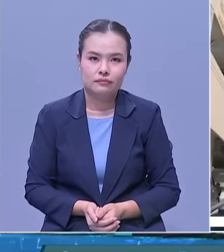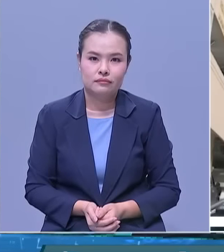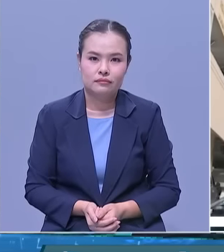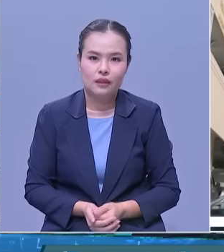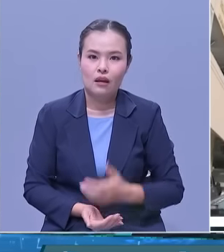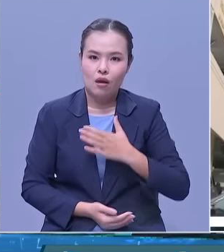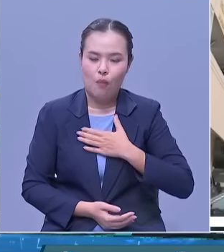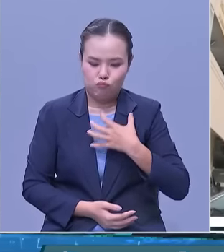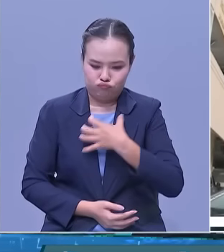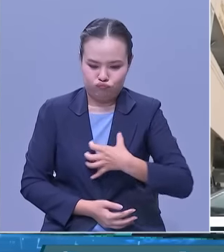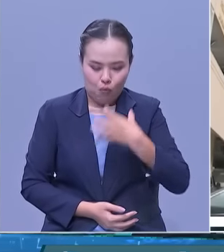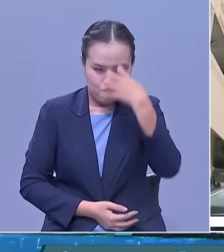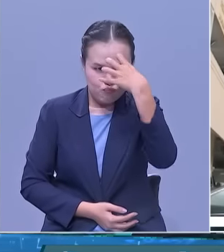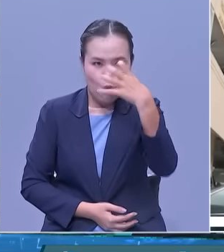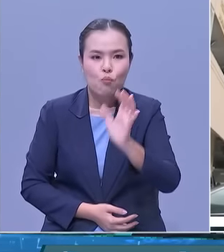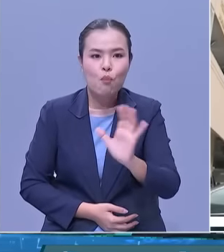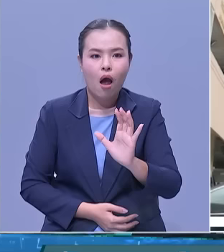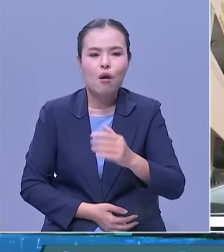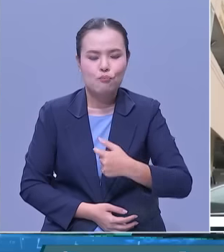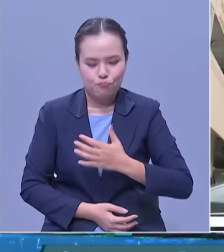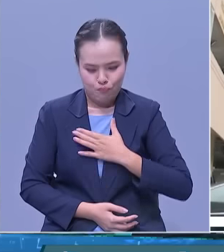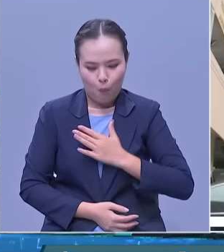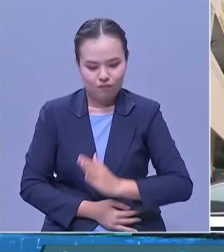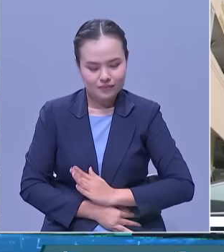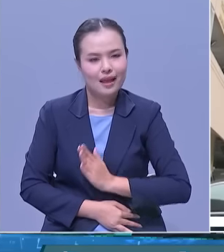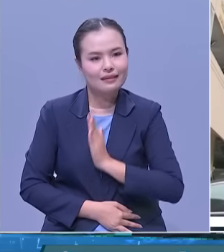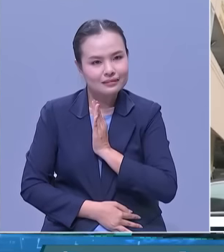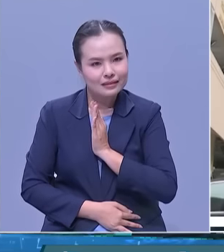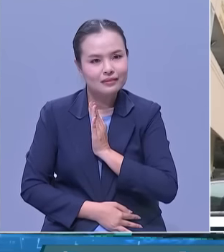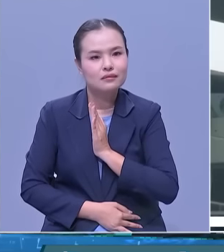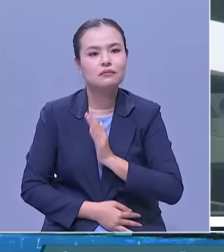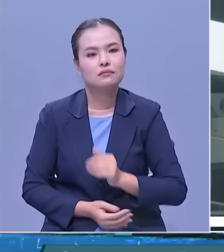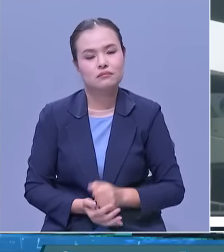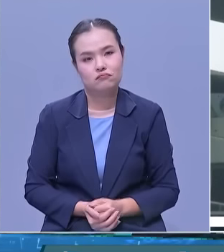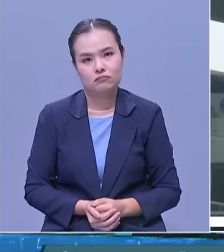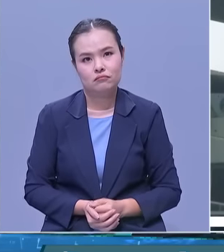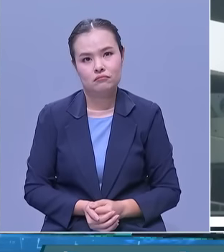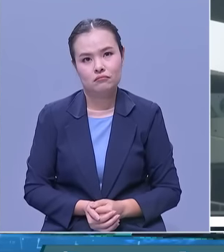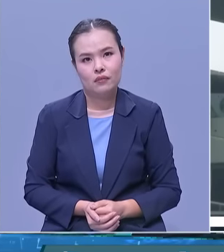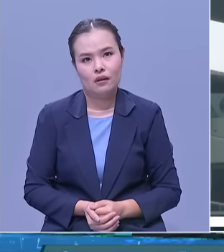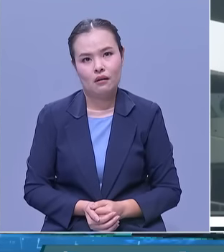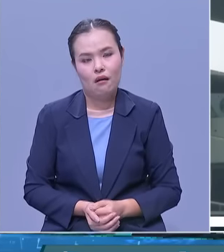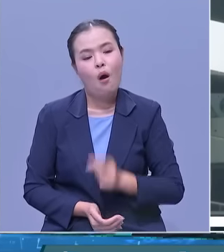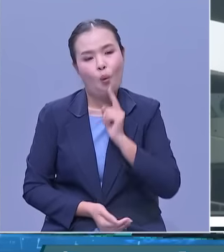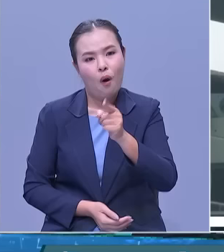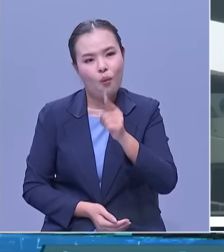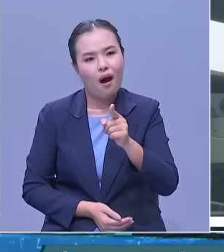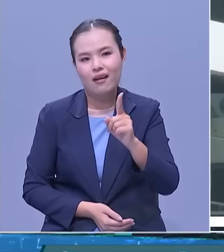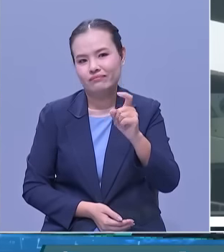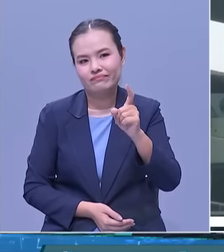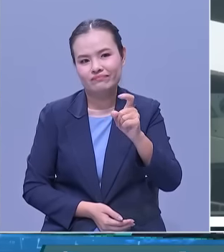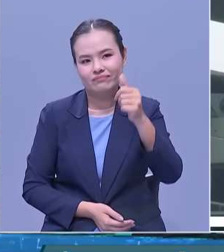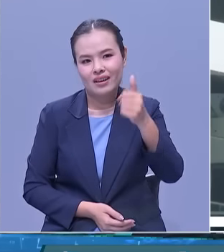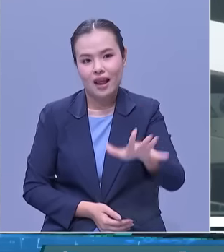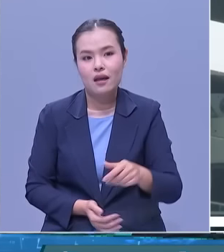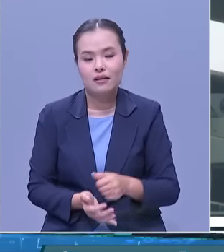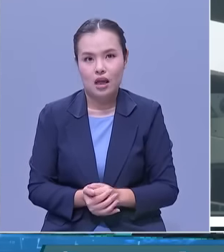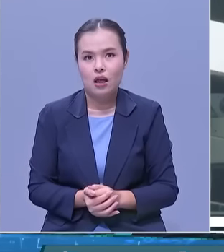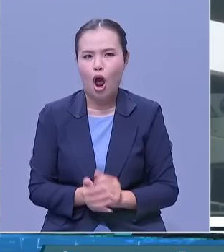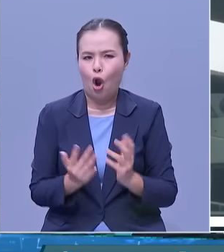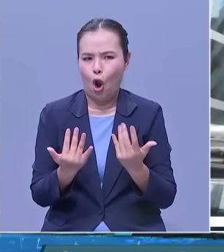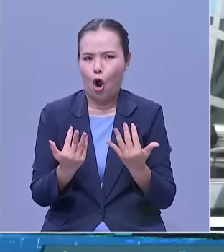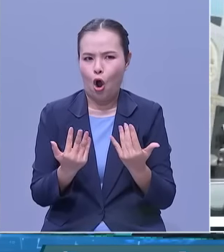ม่ใช่คนมีอารมณ์แต่ว่าผมก็คนมีศักดิ์ศรีแต่ผมถามว่ากล่าวหากันแบบนี้มันใช้ไม่ได้ ได้ครับ